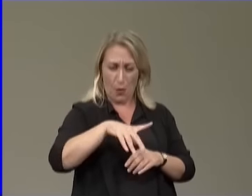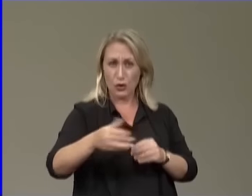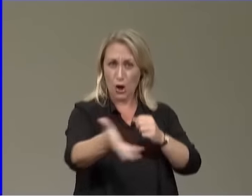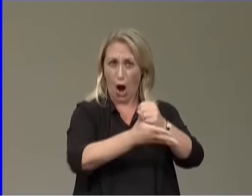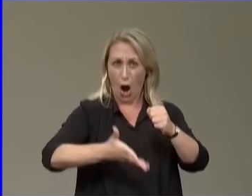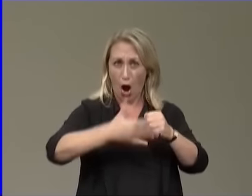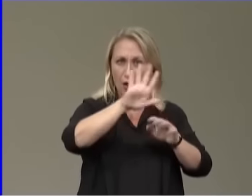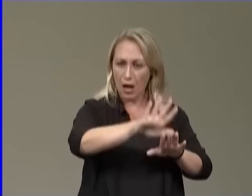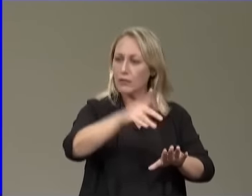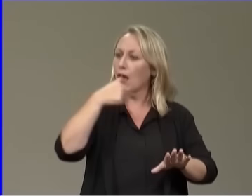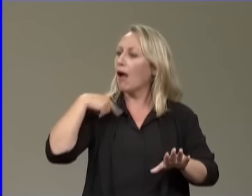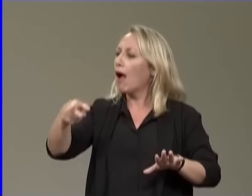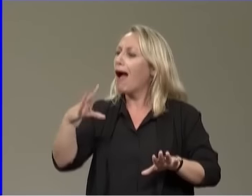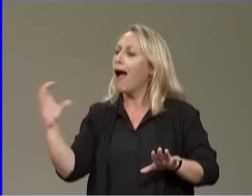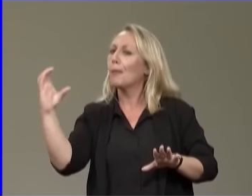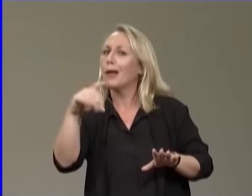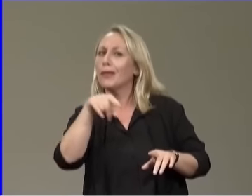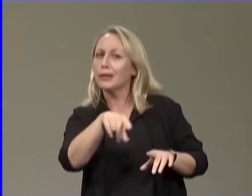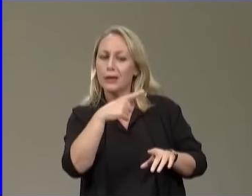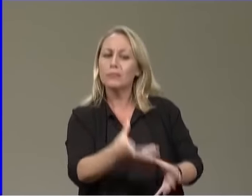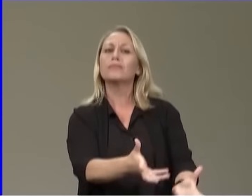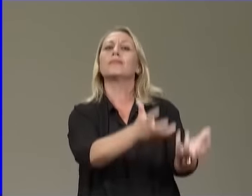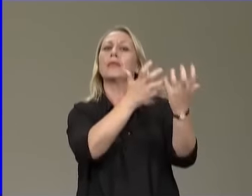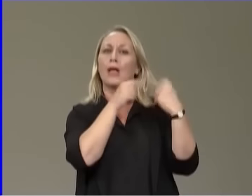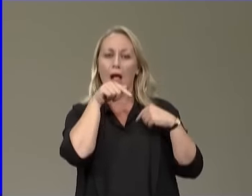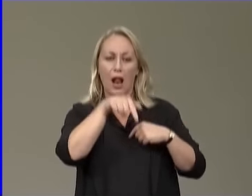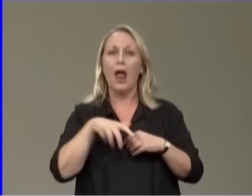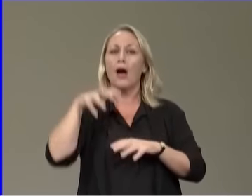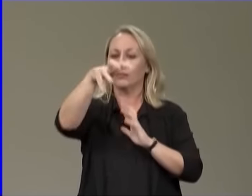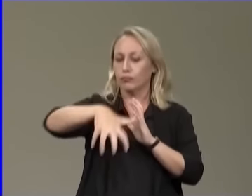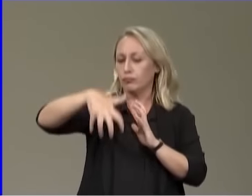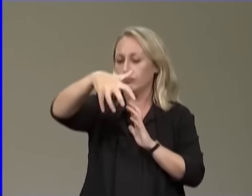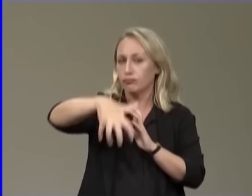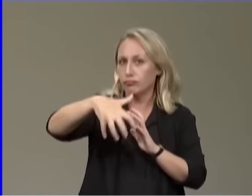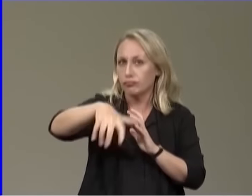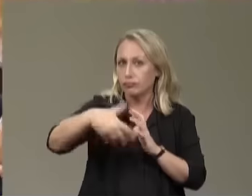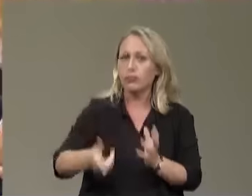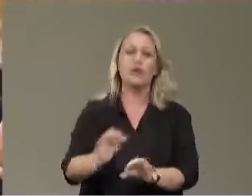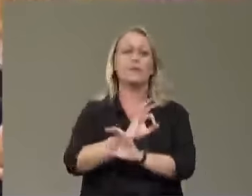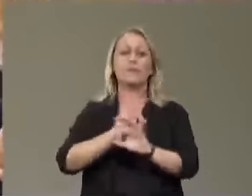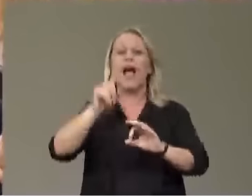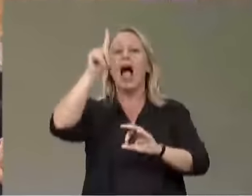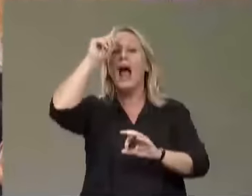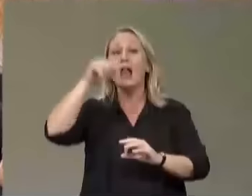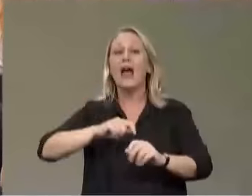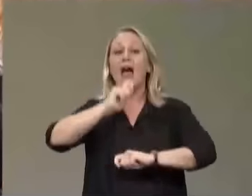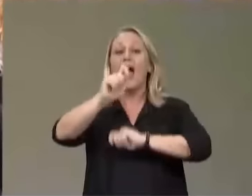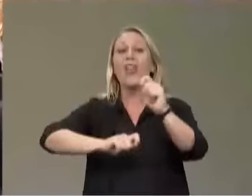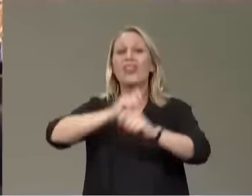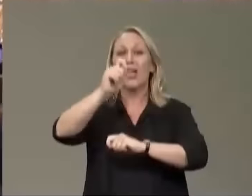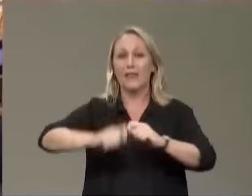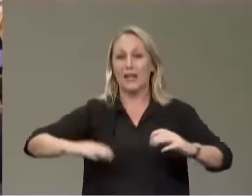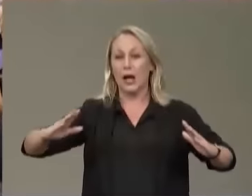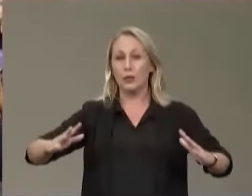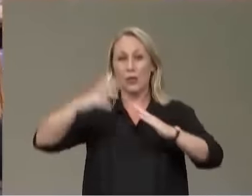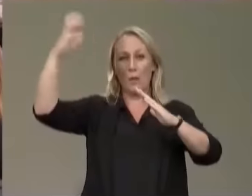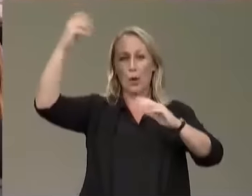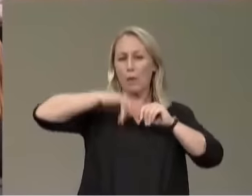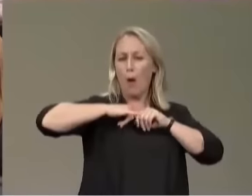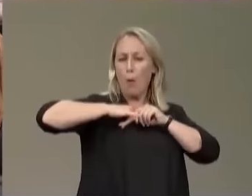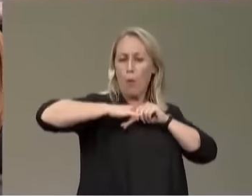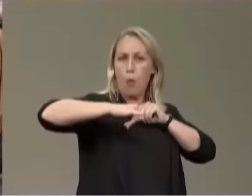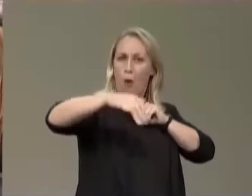με επενδυτές που θα αναλάβουν να τις καλλιεργούν, κατασκευάζοντας, προσέξτε, θερμοκήπια πολύ μεγάλης κλίμακας. Έχουμε